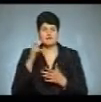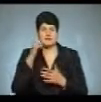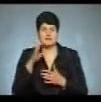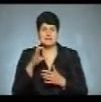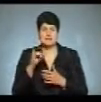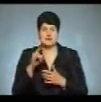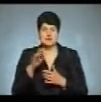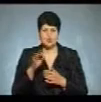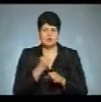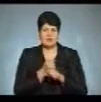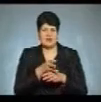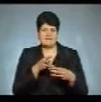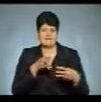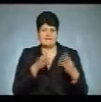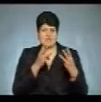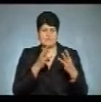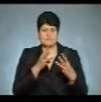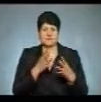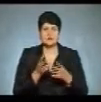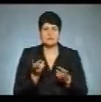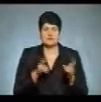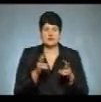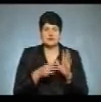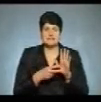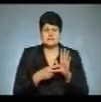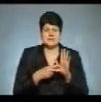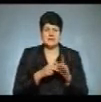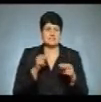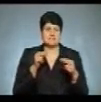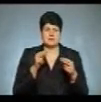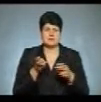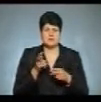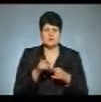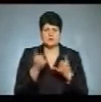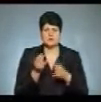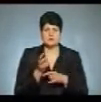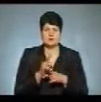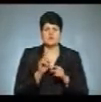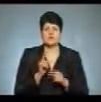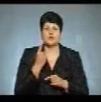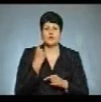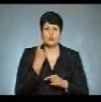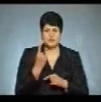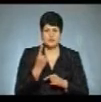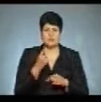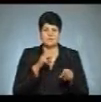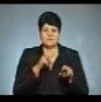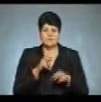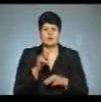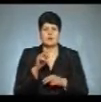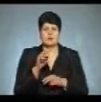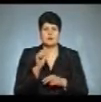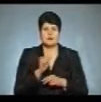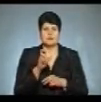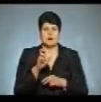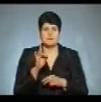СІЗО, встановили відеозв'язок. Із заявлених 7 свідків, яких викликали до суду, сьогодні з'явився лише один – патрульний Андрій Барбарук. Його